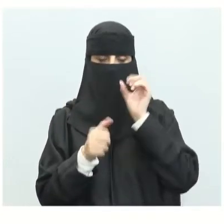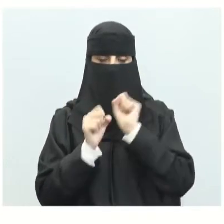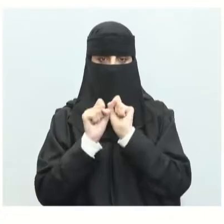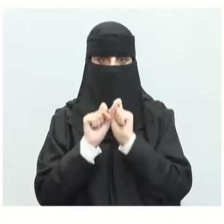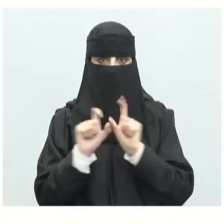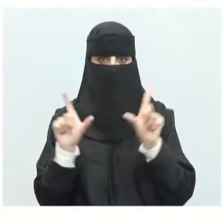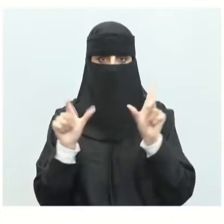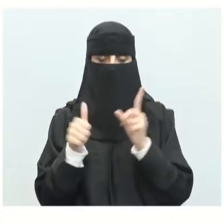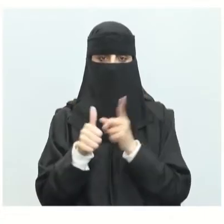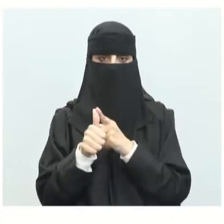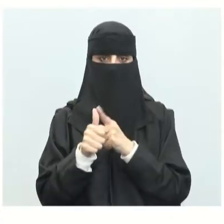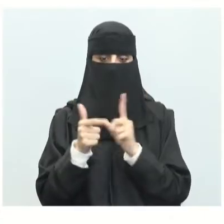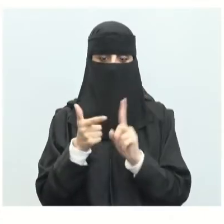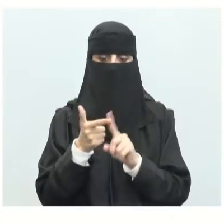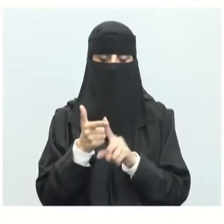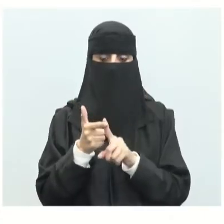الصوت